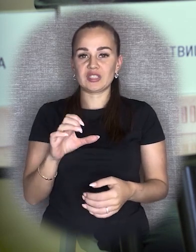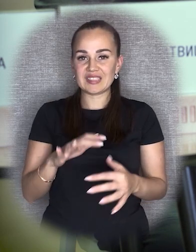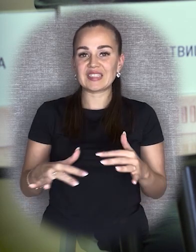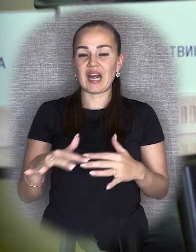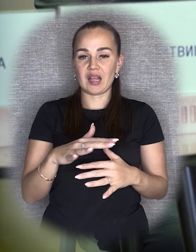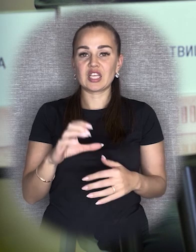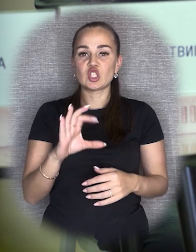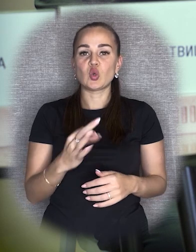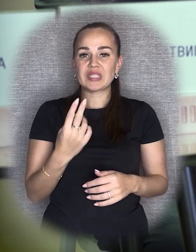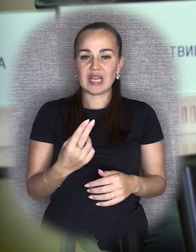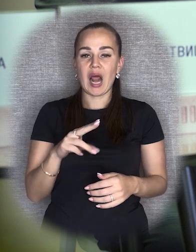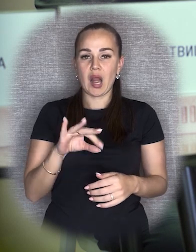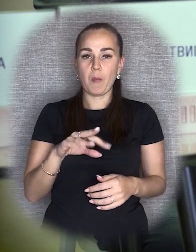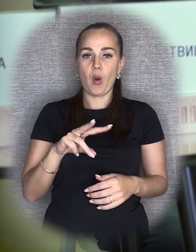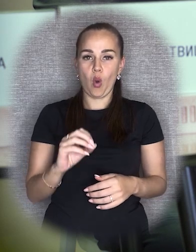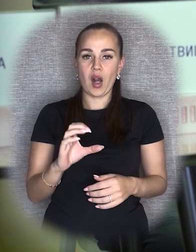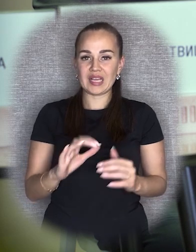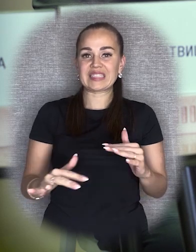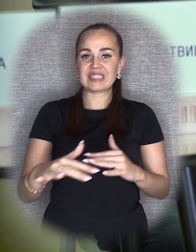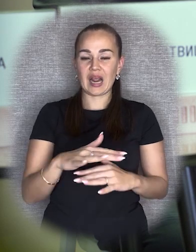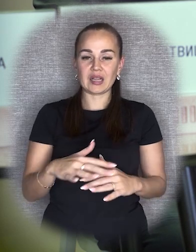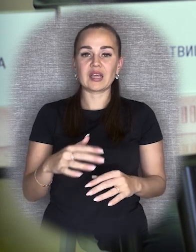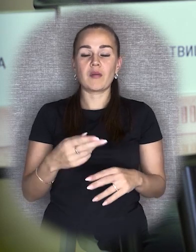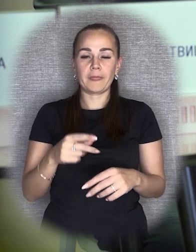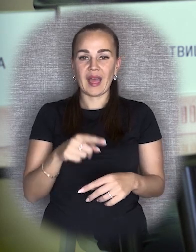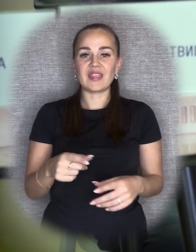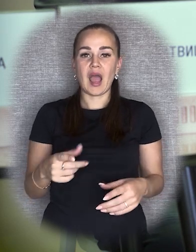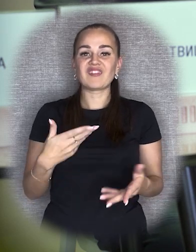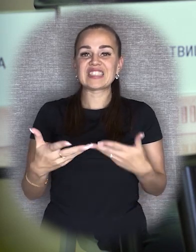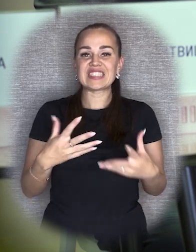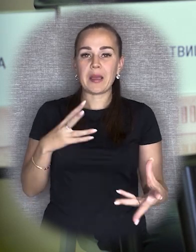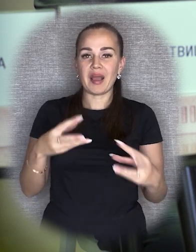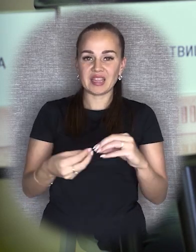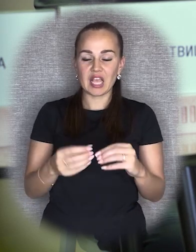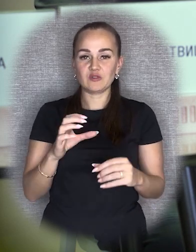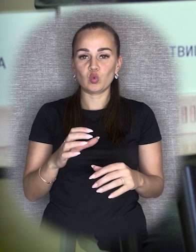социальное поле скульптура включена, она взаимодействует с обществом, и